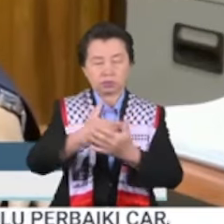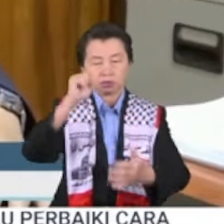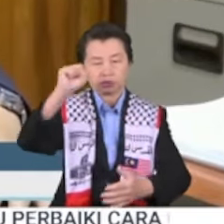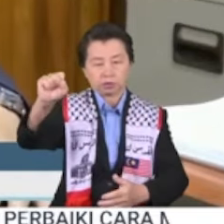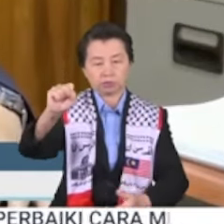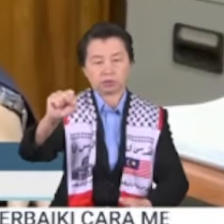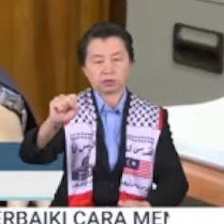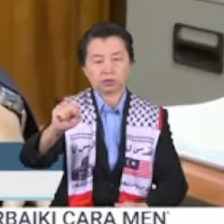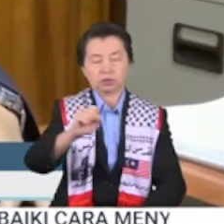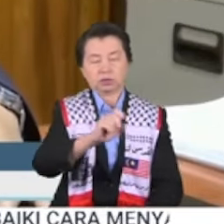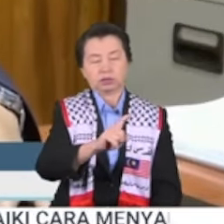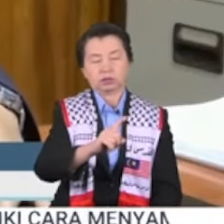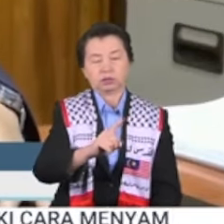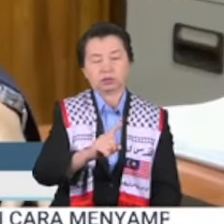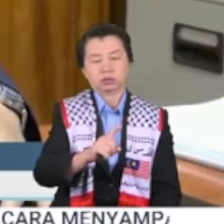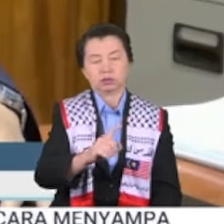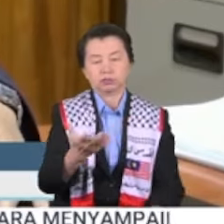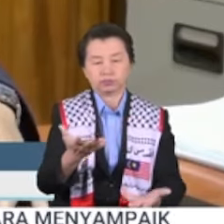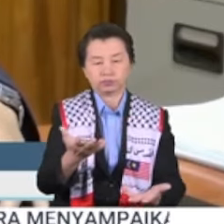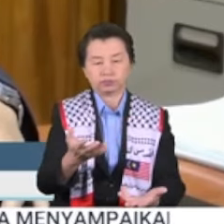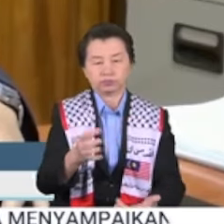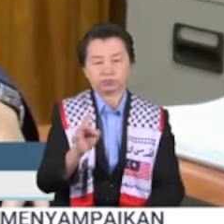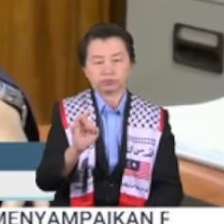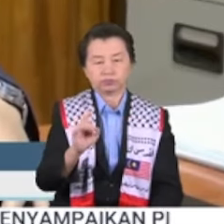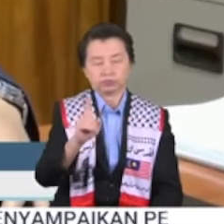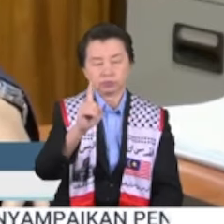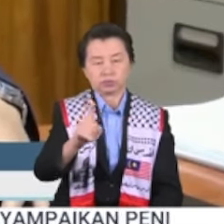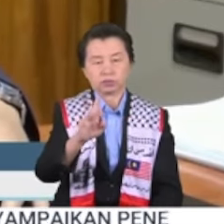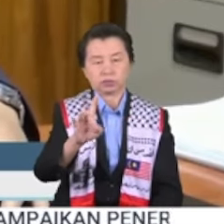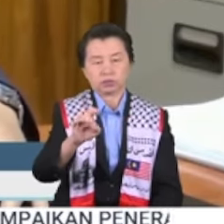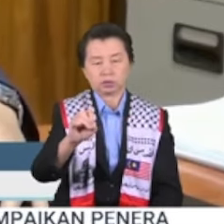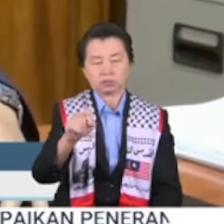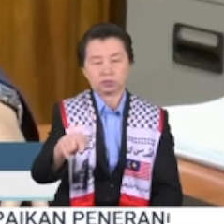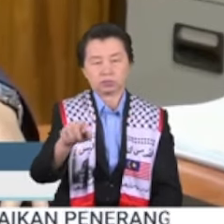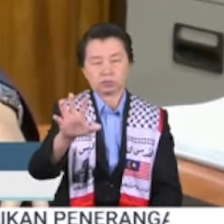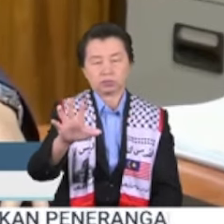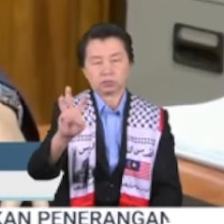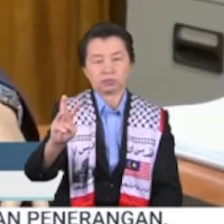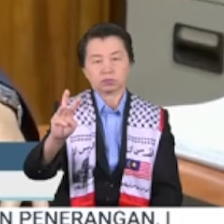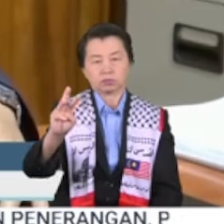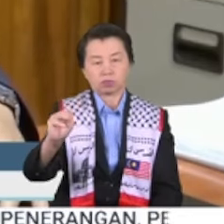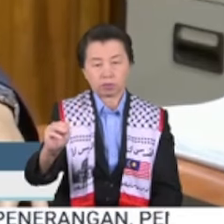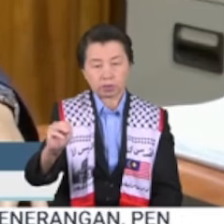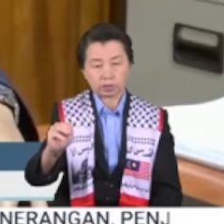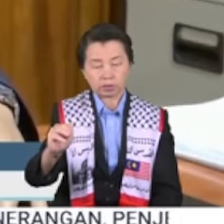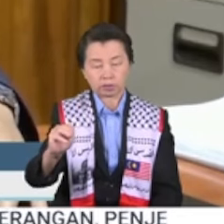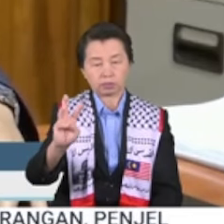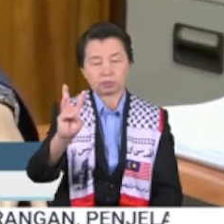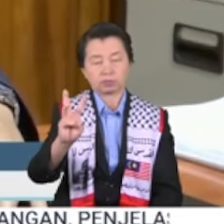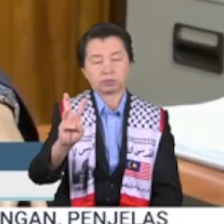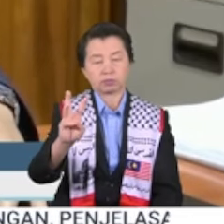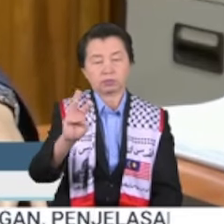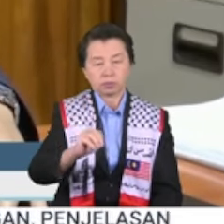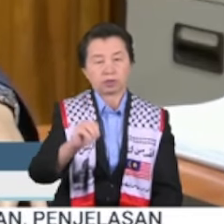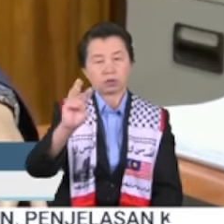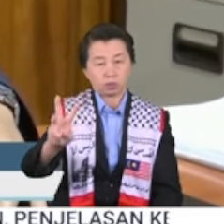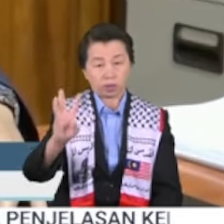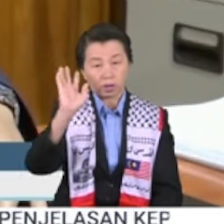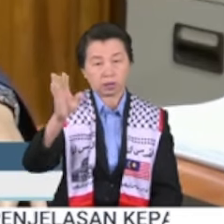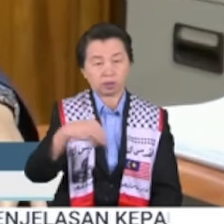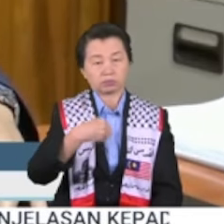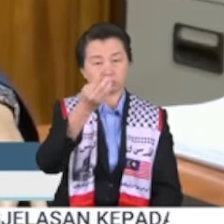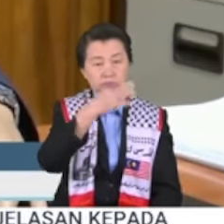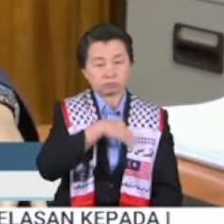itu 1,100. So, 187.5 MW ini akan memberi manfaat